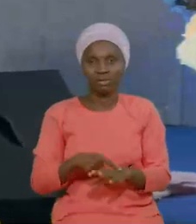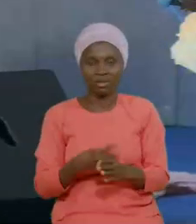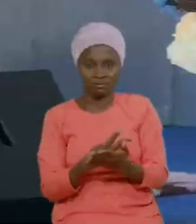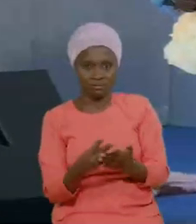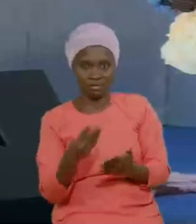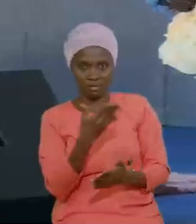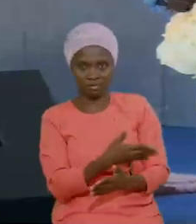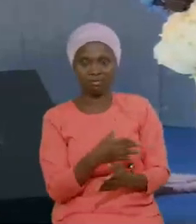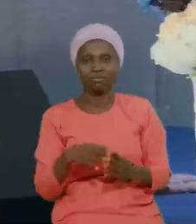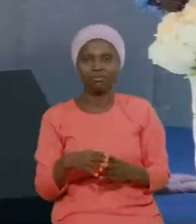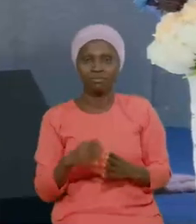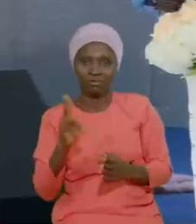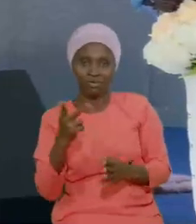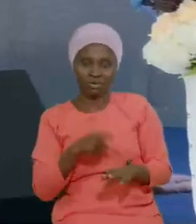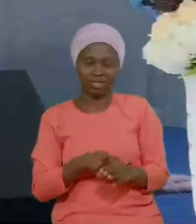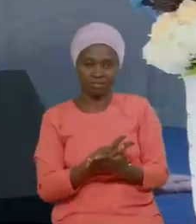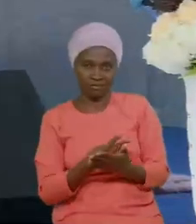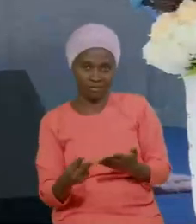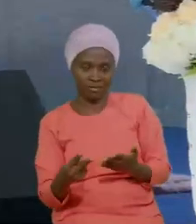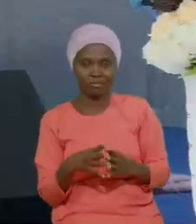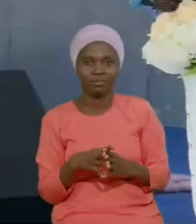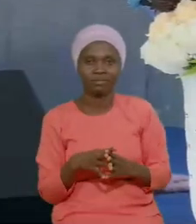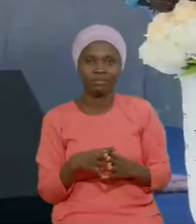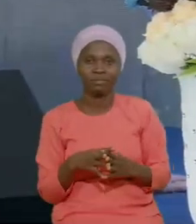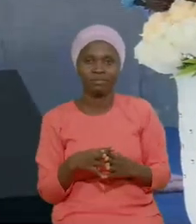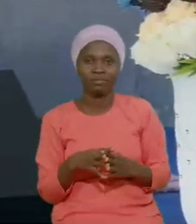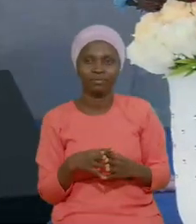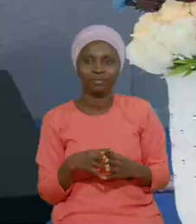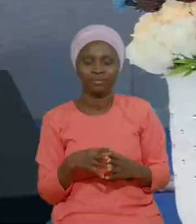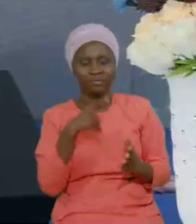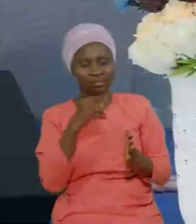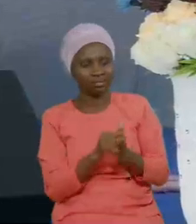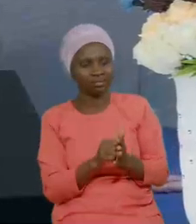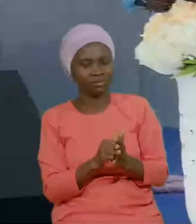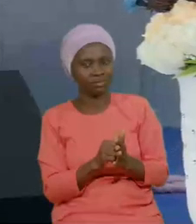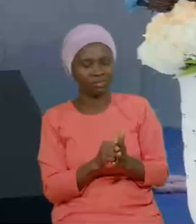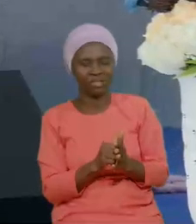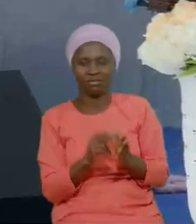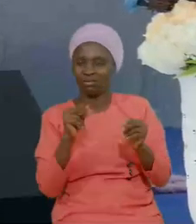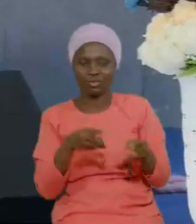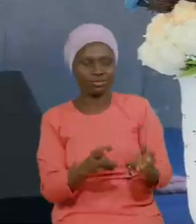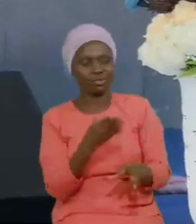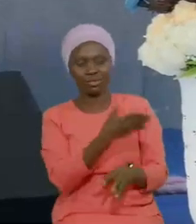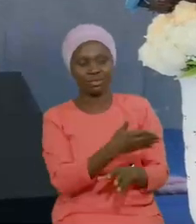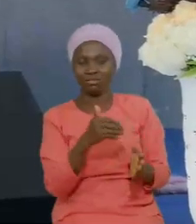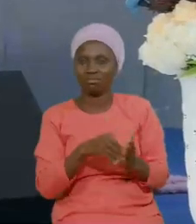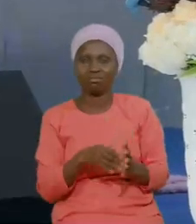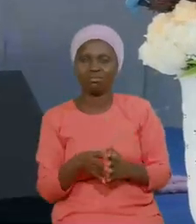Il échoue. La deuxième fois, il échoue. Troisième fois, il échoue.